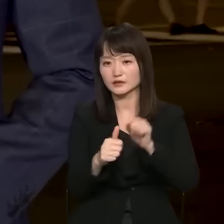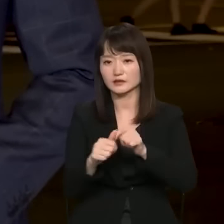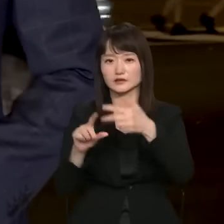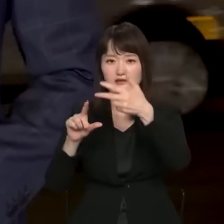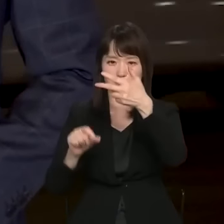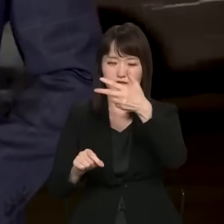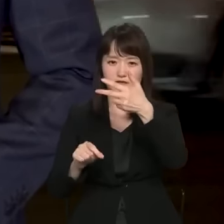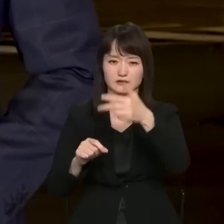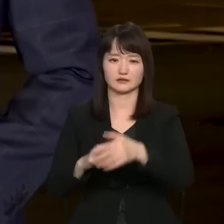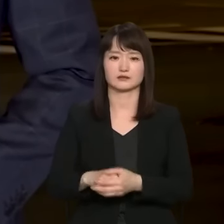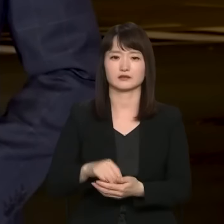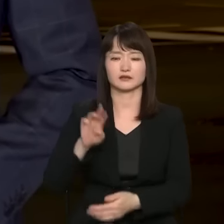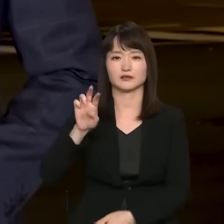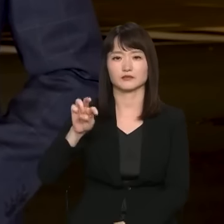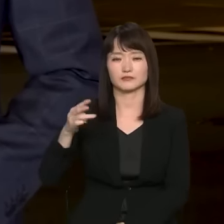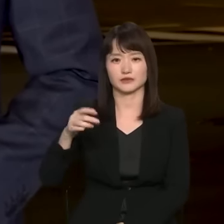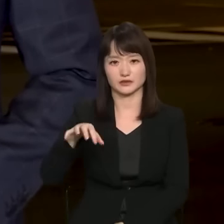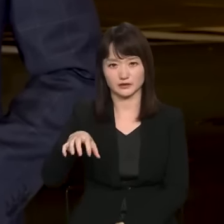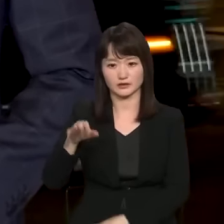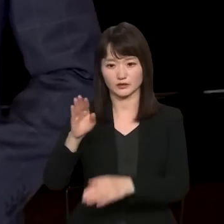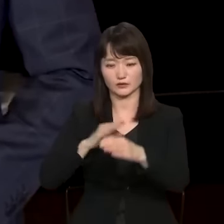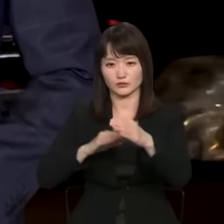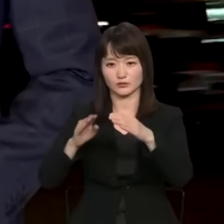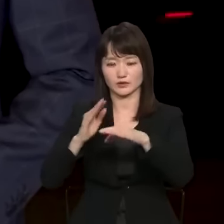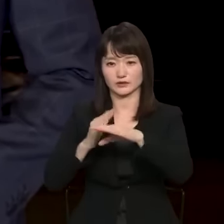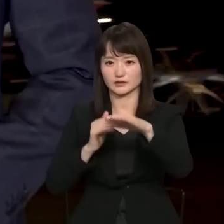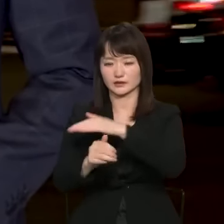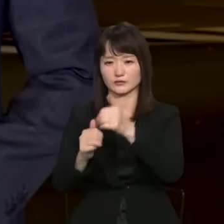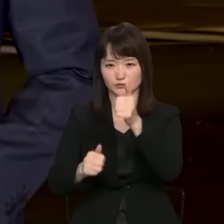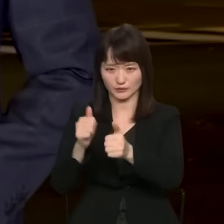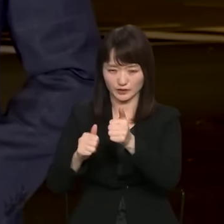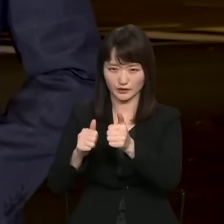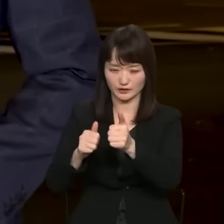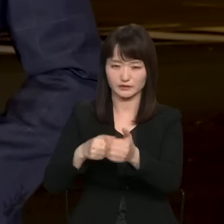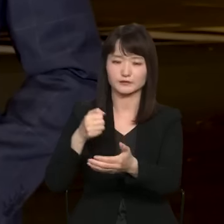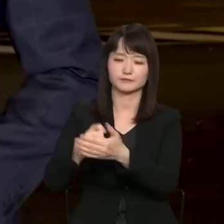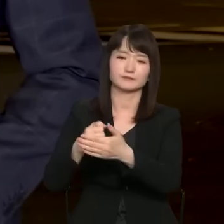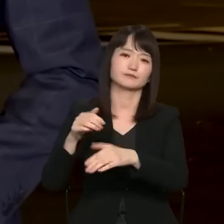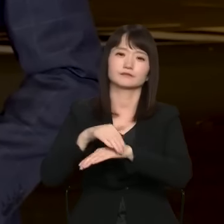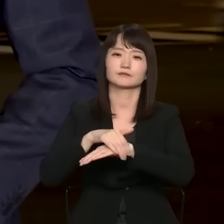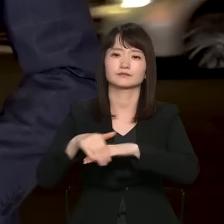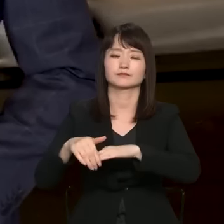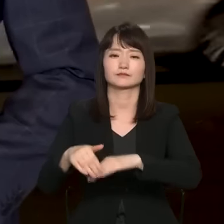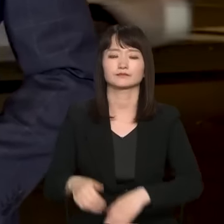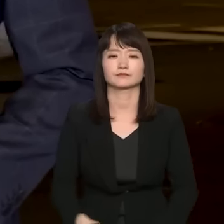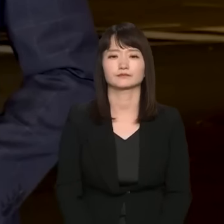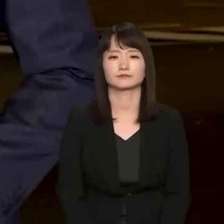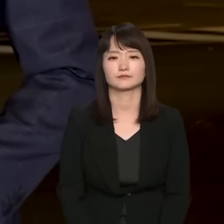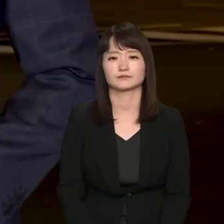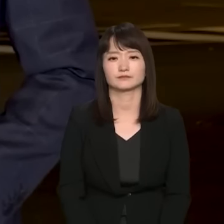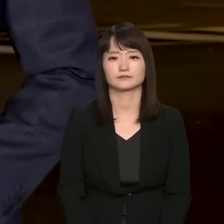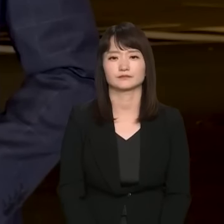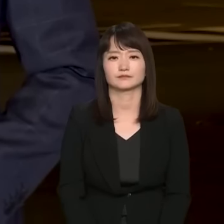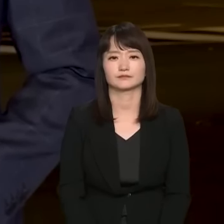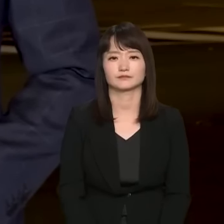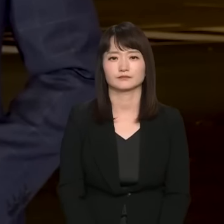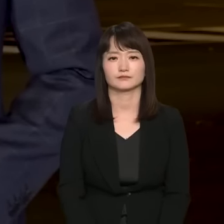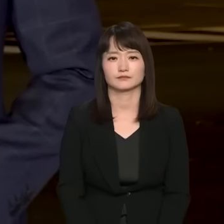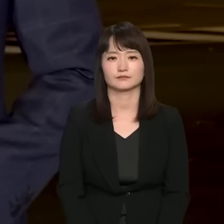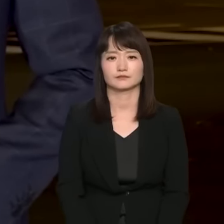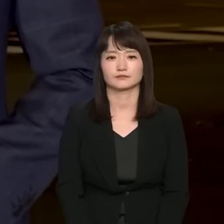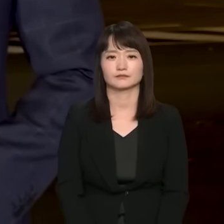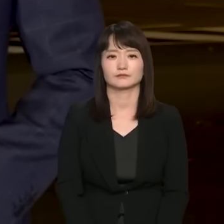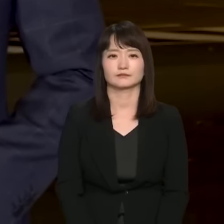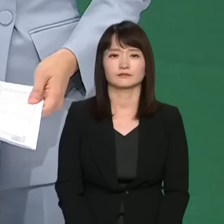7월 밀워키에서 열리는 공화당 전당대회에서 결정될 예정입니다. 워싱턴에서 JTBC 김영구입니다.